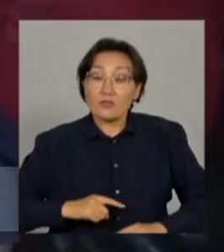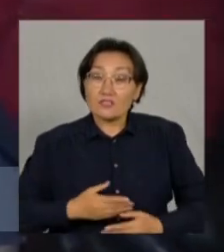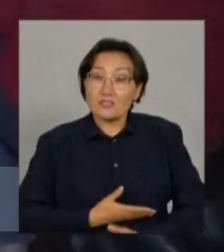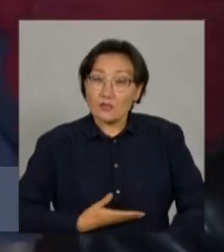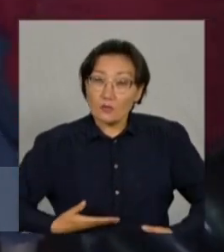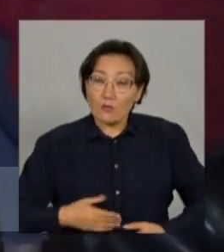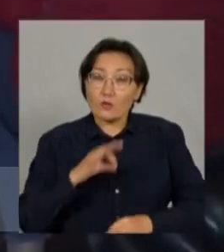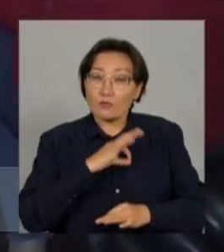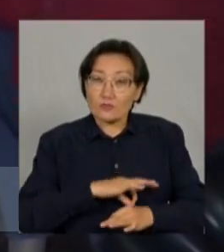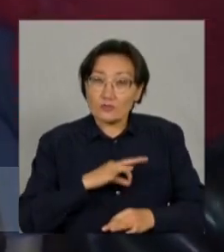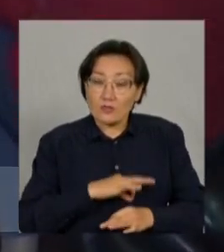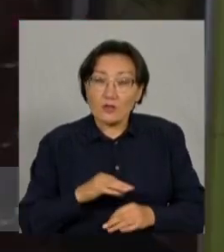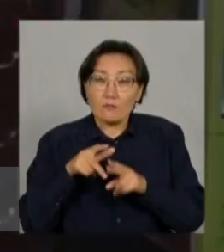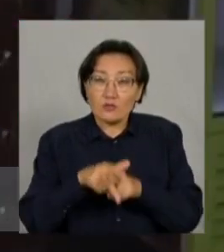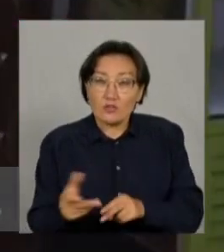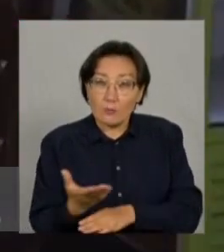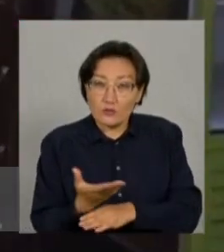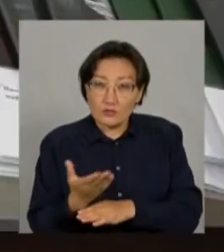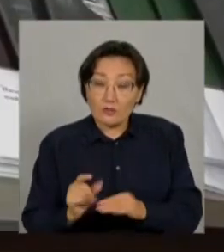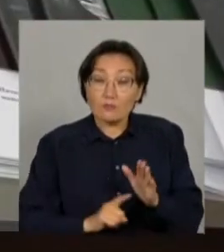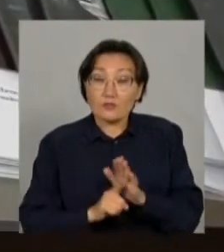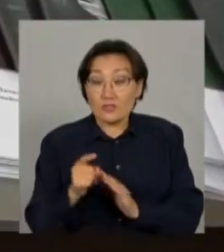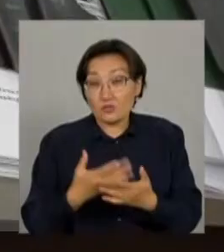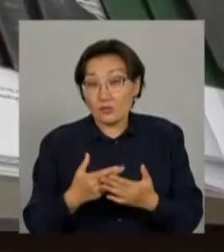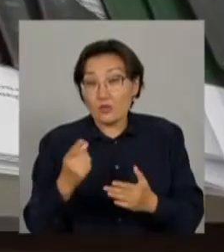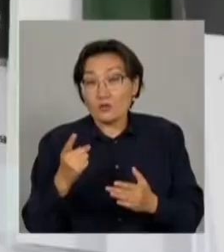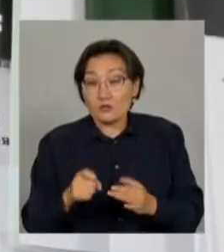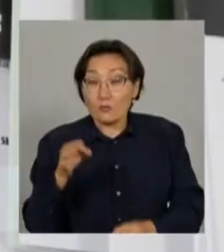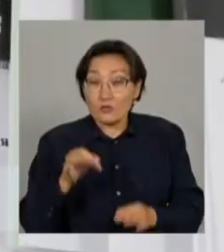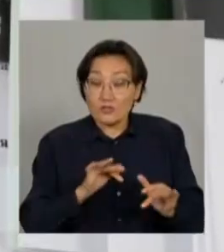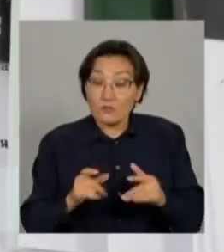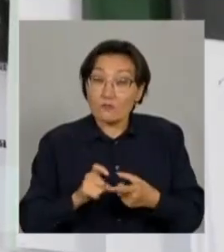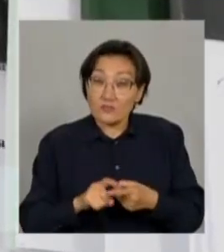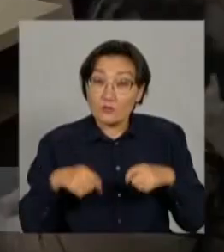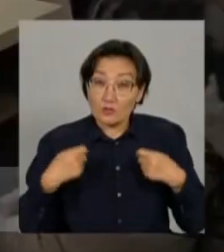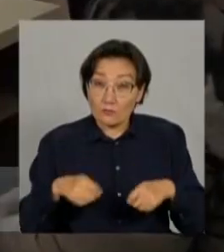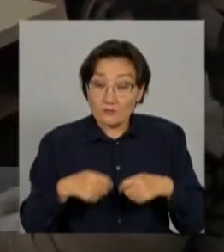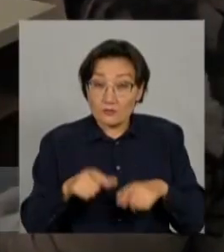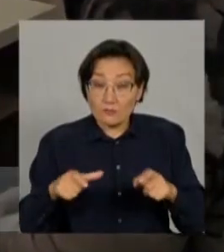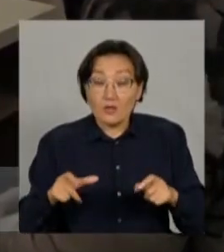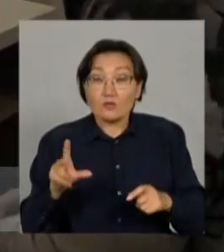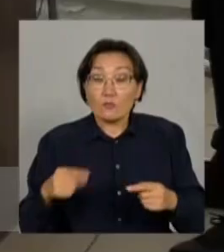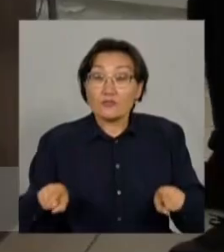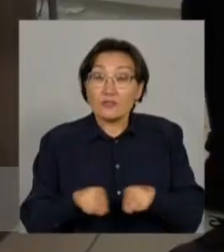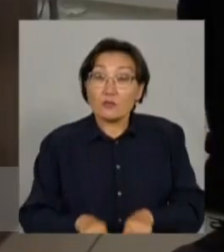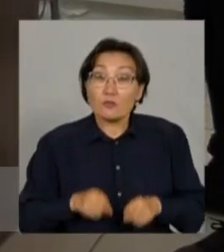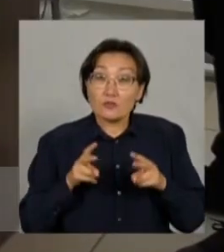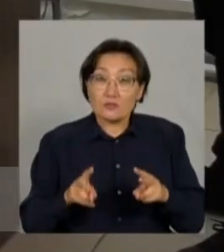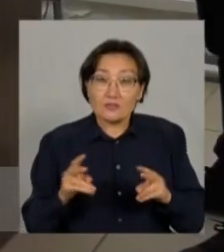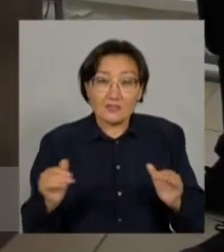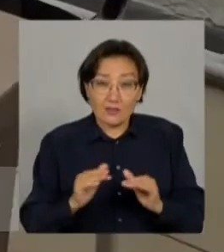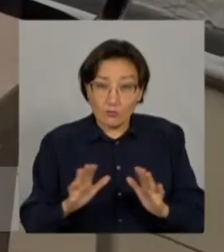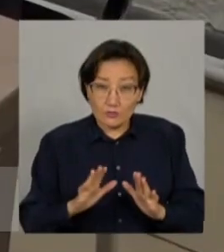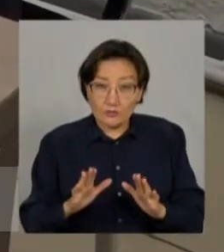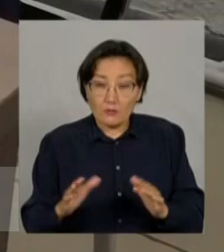принуждение к попрошайничеству. Ежегодно в Казахстане возбуждают порядка 100 уголовных дел, связанных с торговлей людьми. И количество таких преступлений не